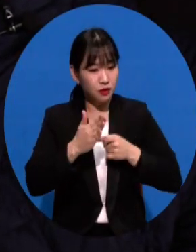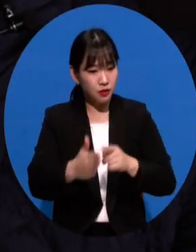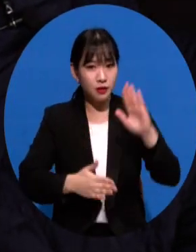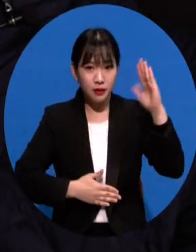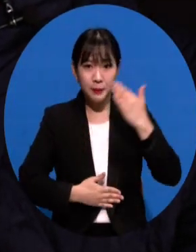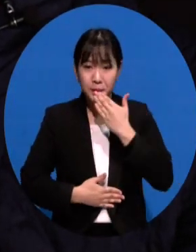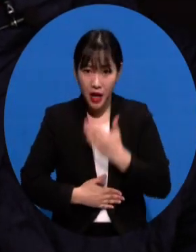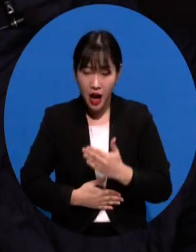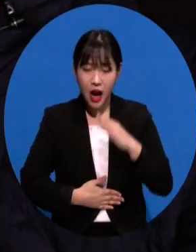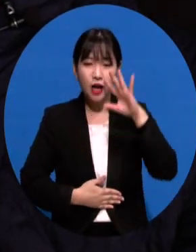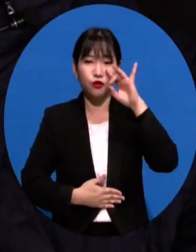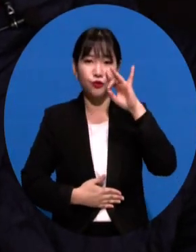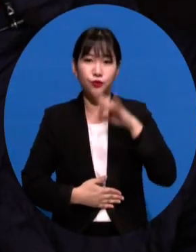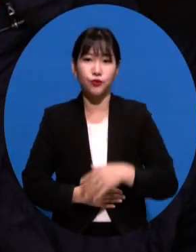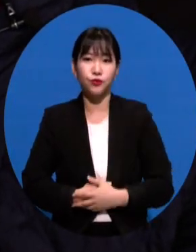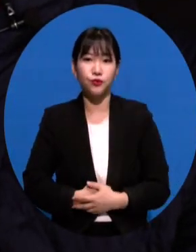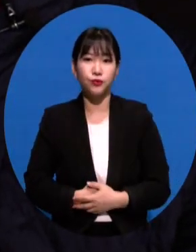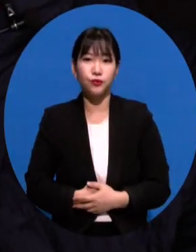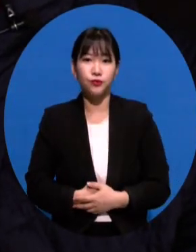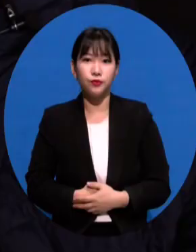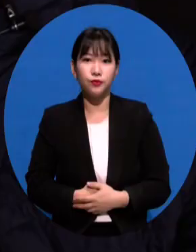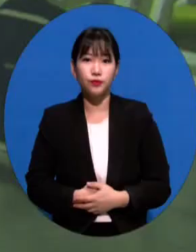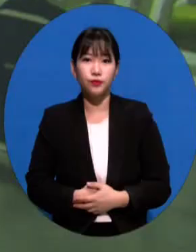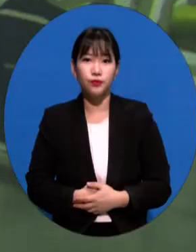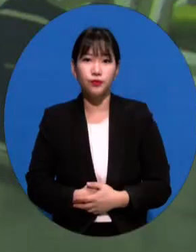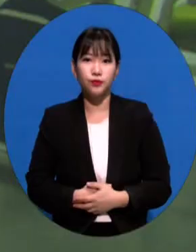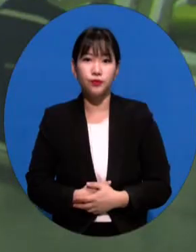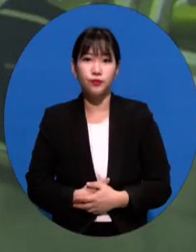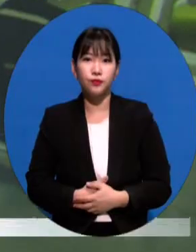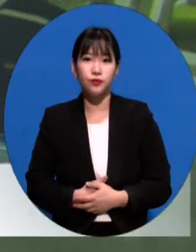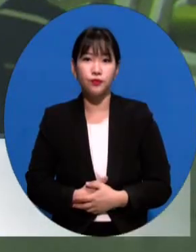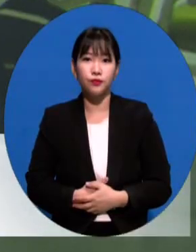있을지 주목됩니다 MBC 뉴스 양현숙입니다